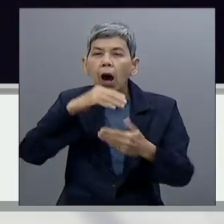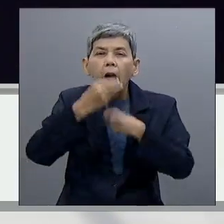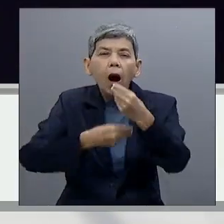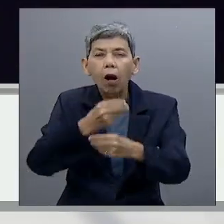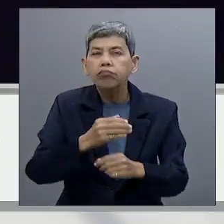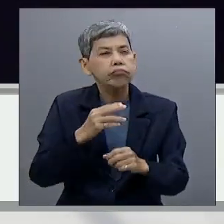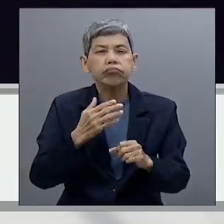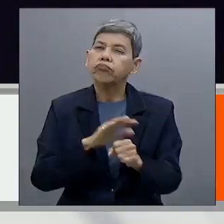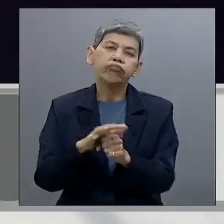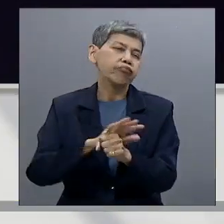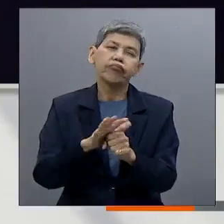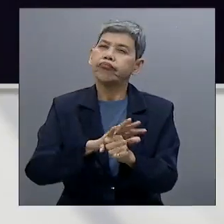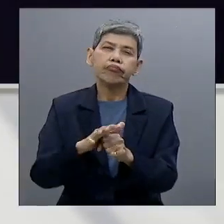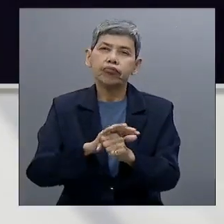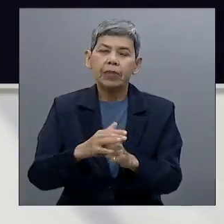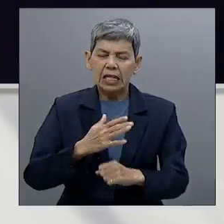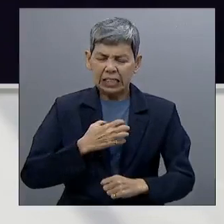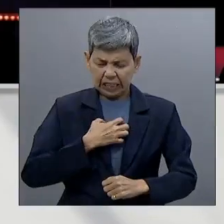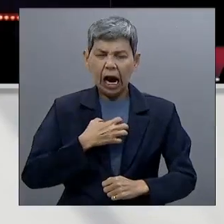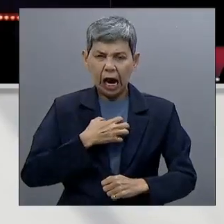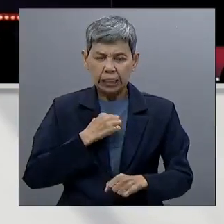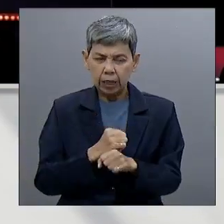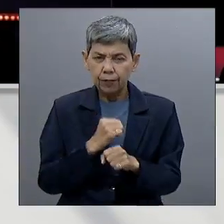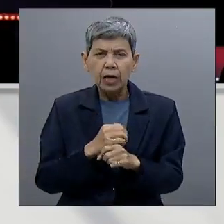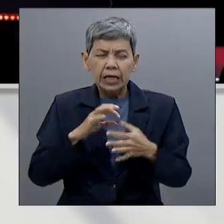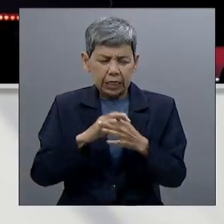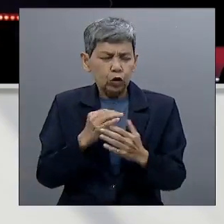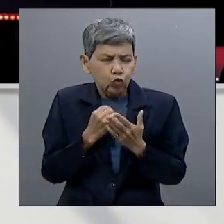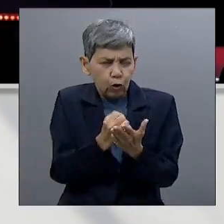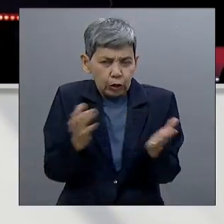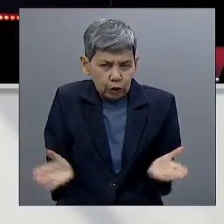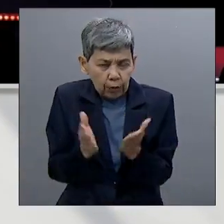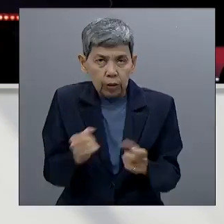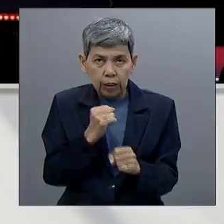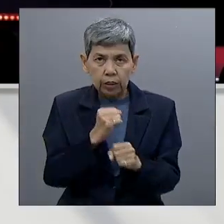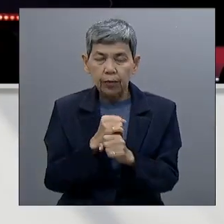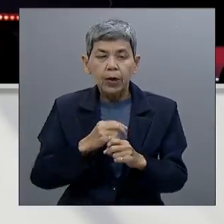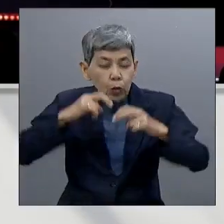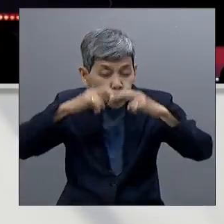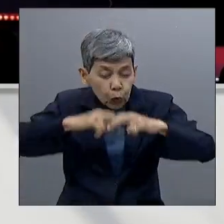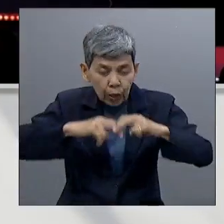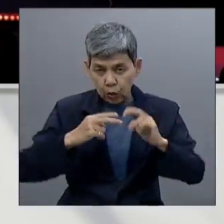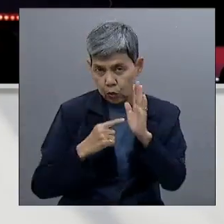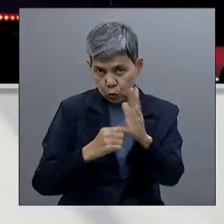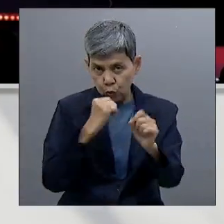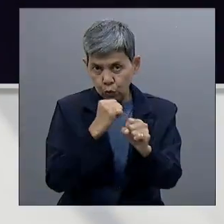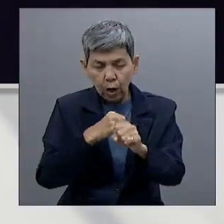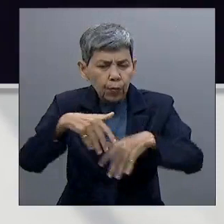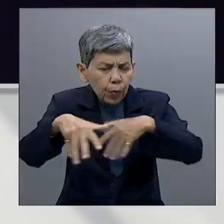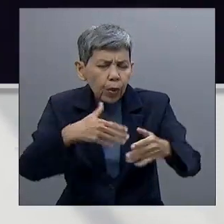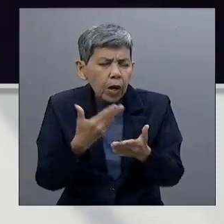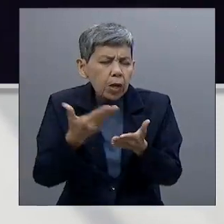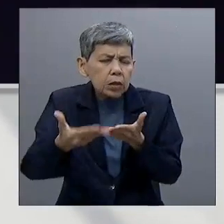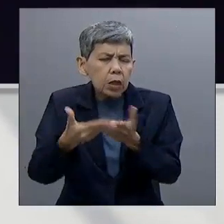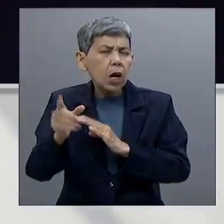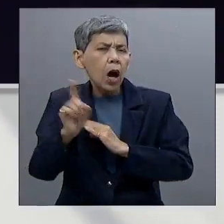ไม่ค่อยจะเกิดมักเกิดผลก็คือจะอุดช่องว่างในเวลานั้นด้วยการใช้งานวิจัยมาศึกษาพฤติกรรมของผู้บริโภคใน